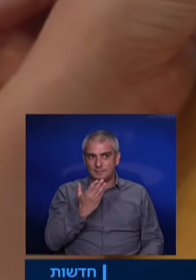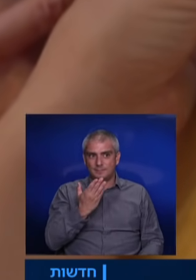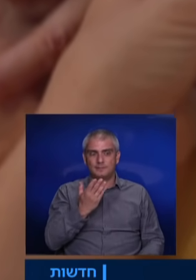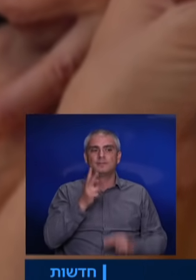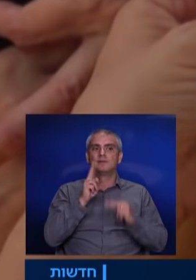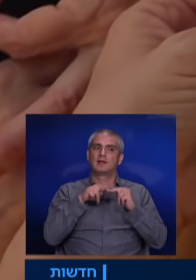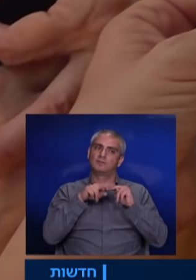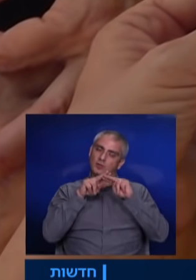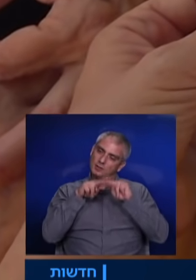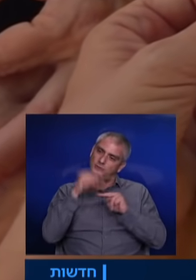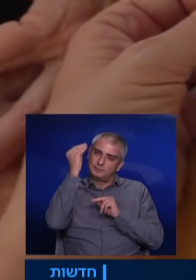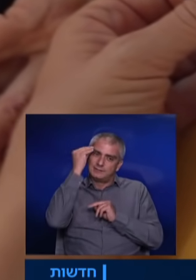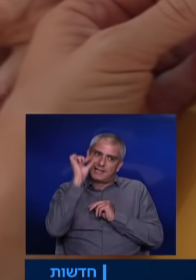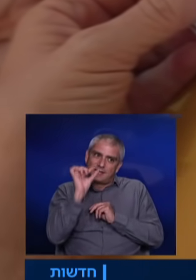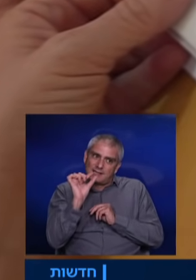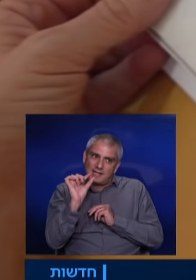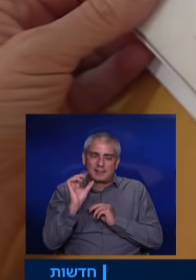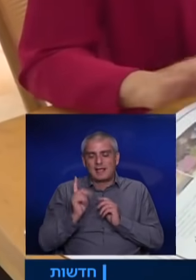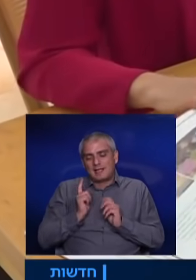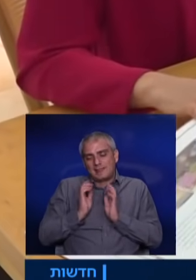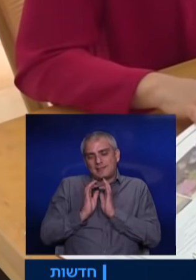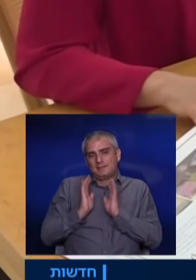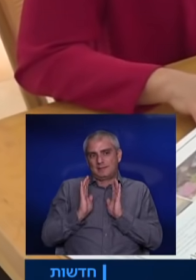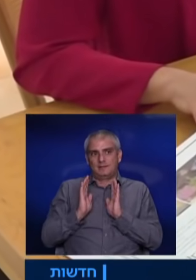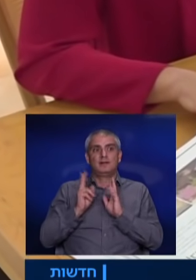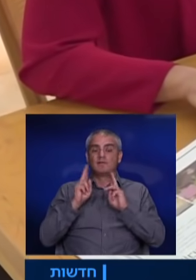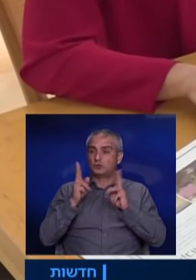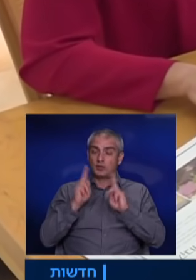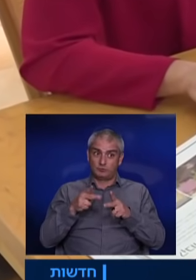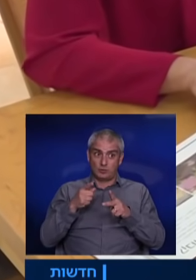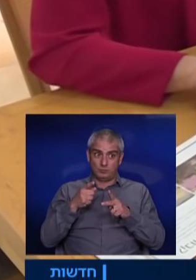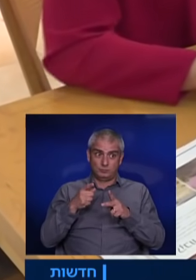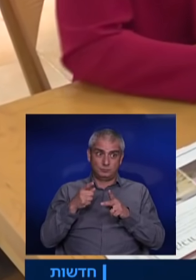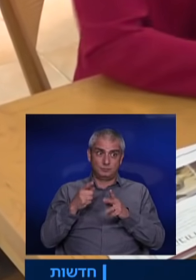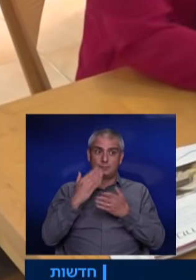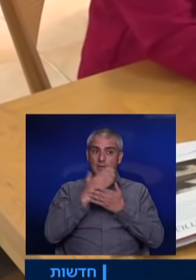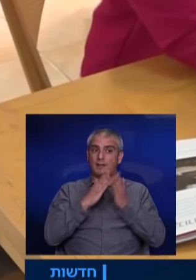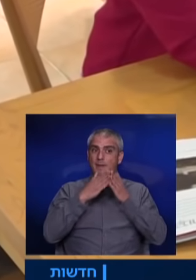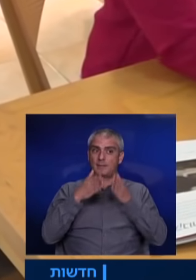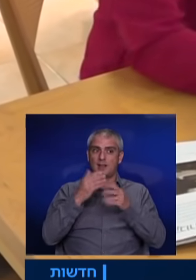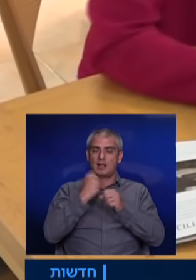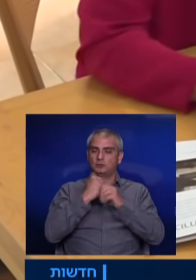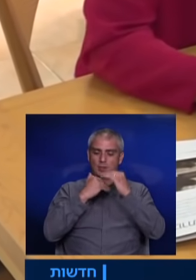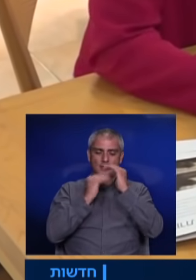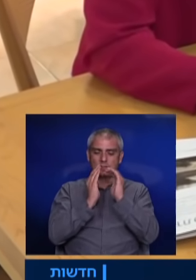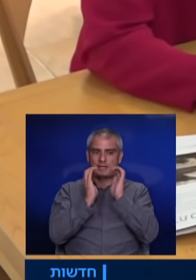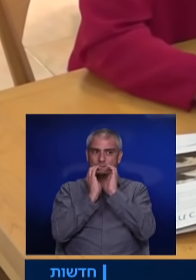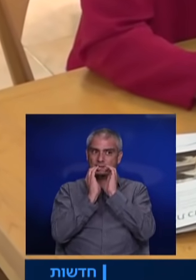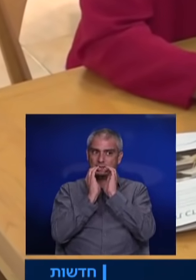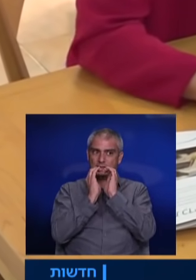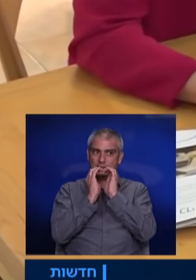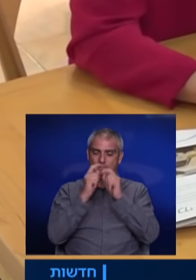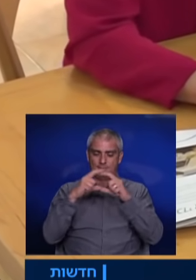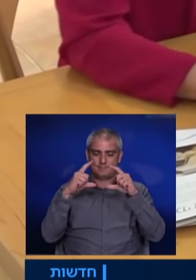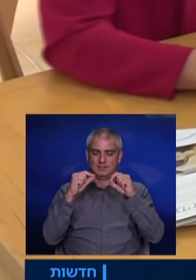ואז אפשר להשאיר מזכרת קטנה שהיא אינטימית. יש גם אפשרות בחלק מבתי העלמין לעשות תאים